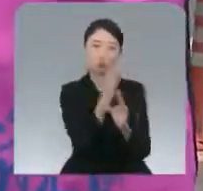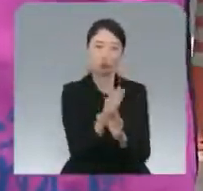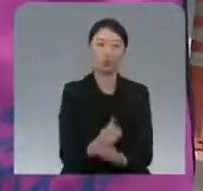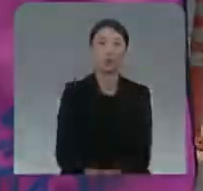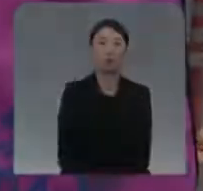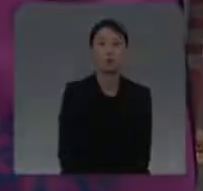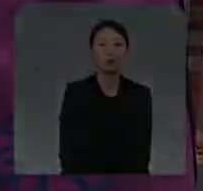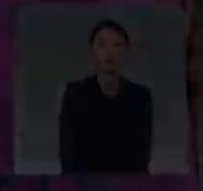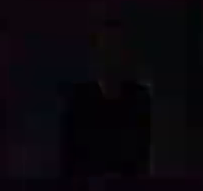pemerintah